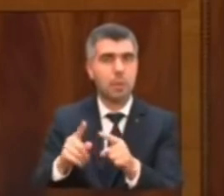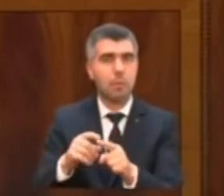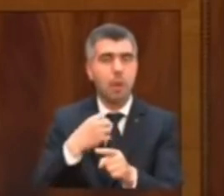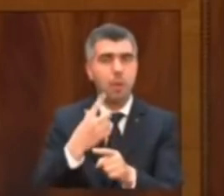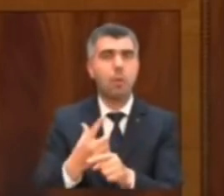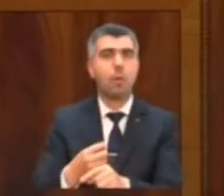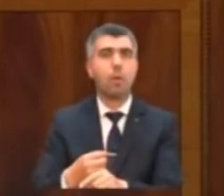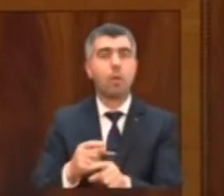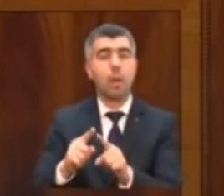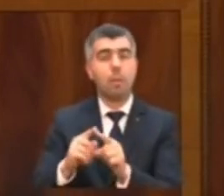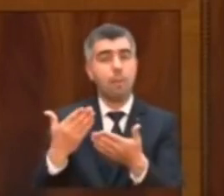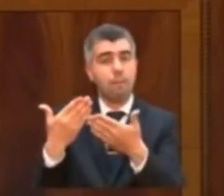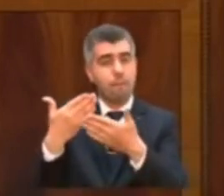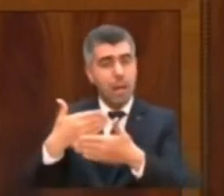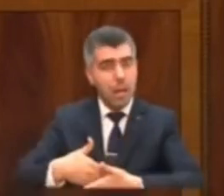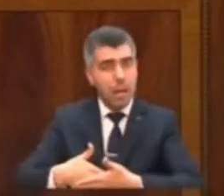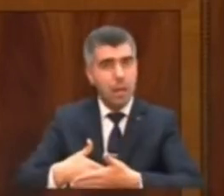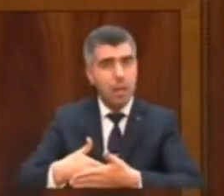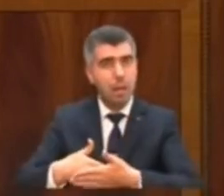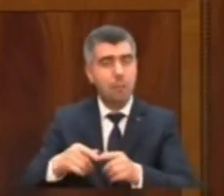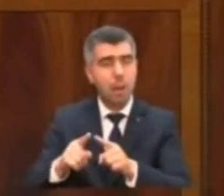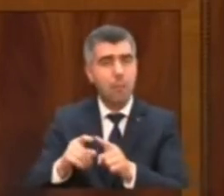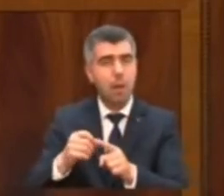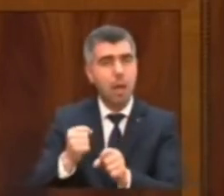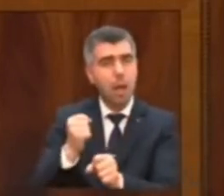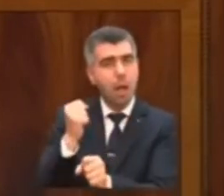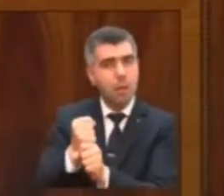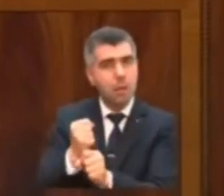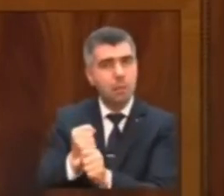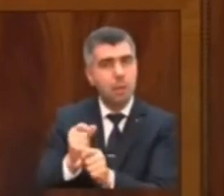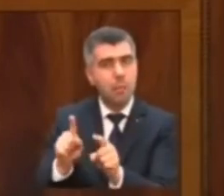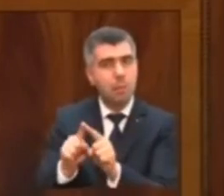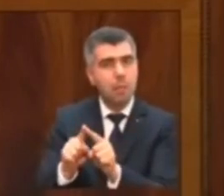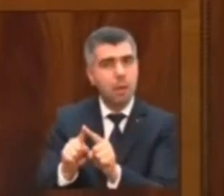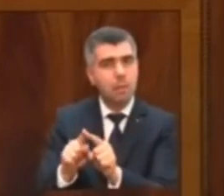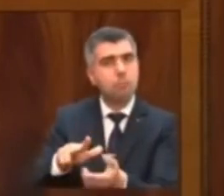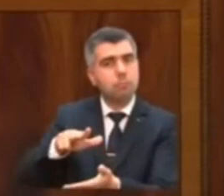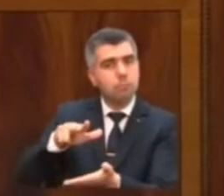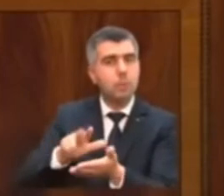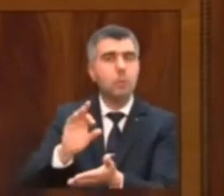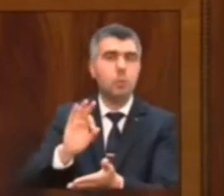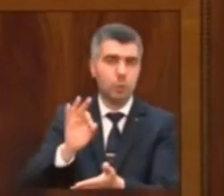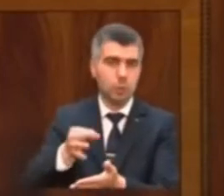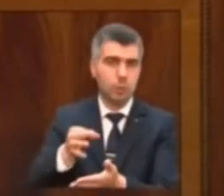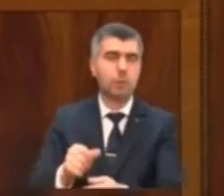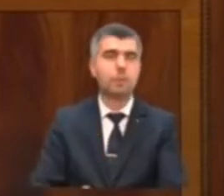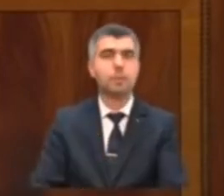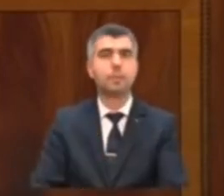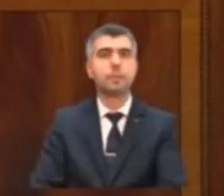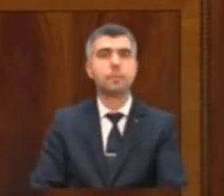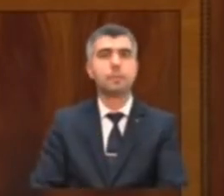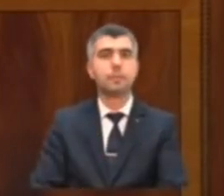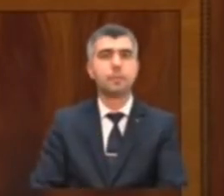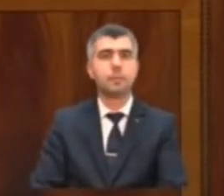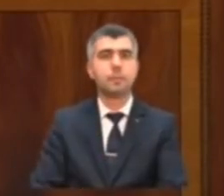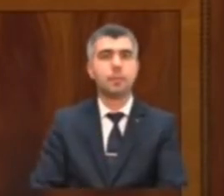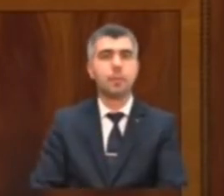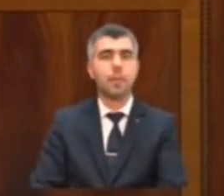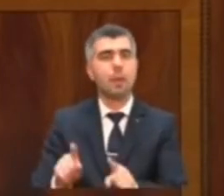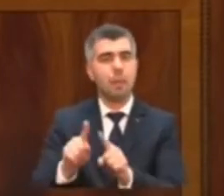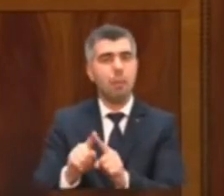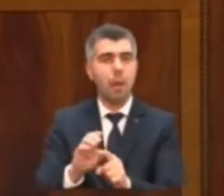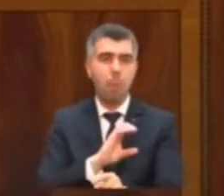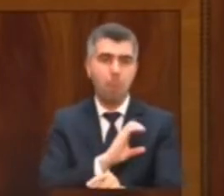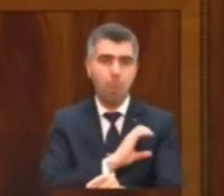بالليل راك السلطات تعطي عليها التراخيص الضرورية طبيعة الحال،